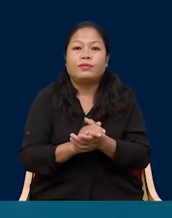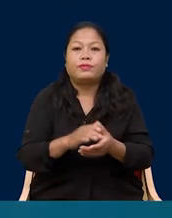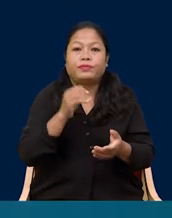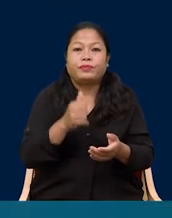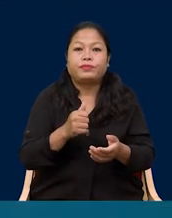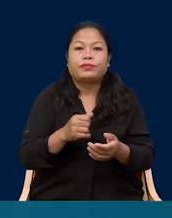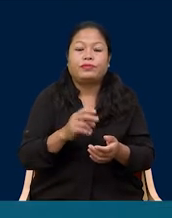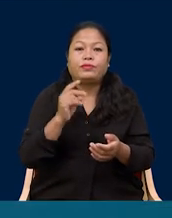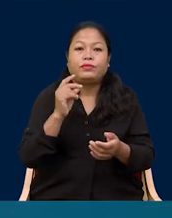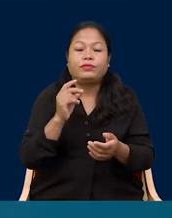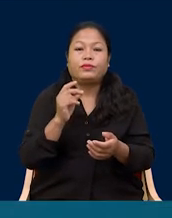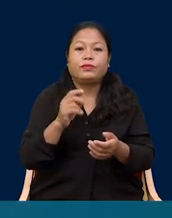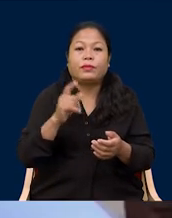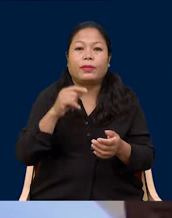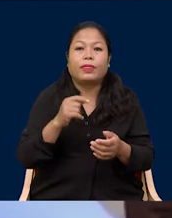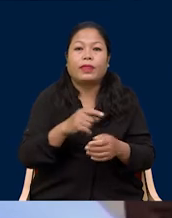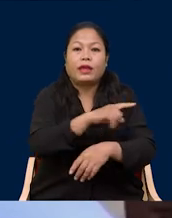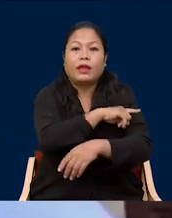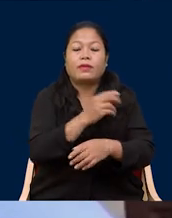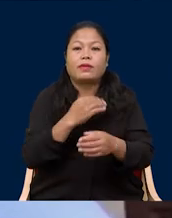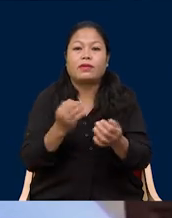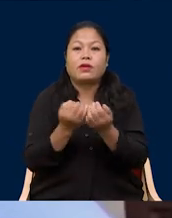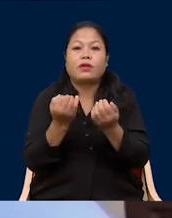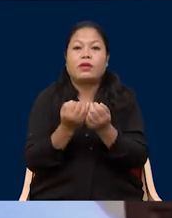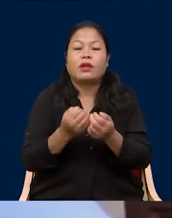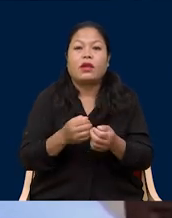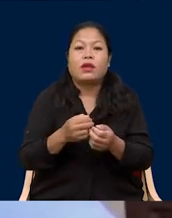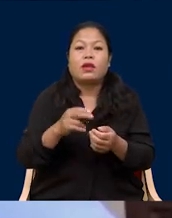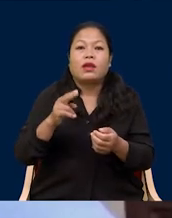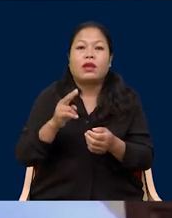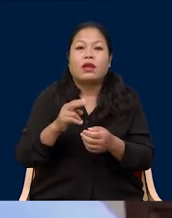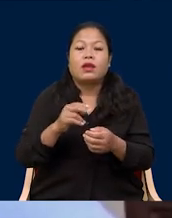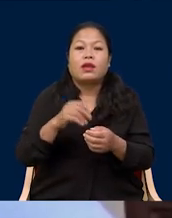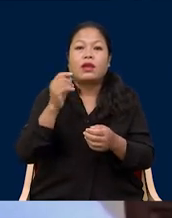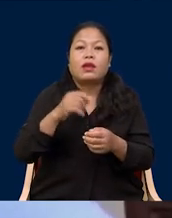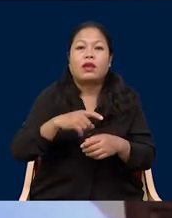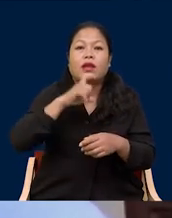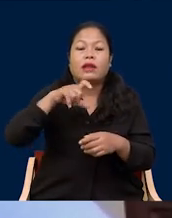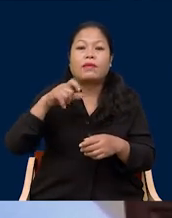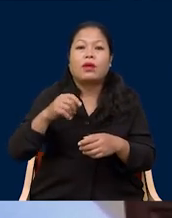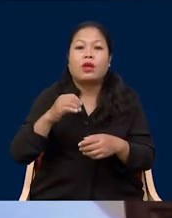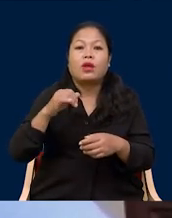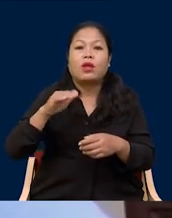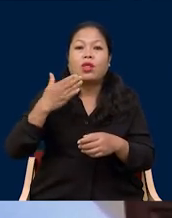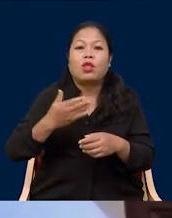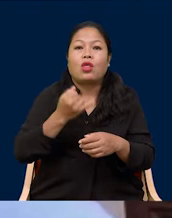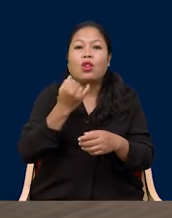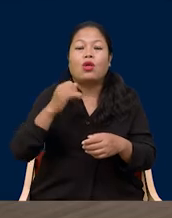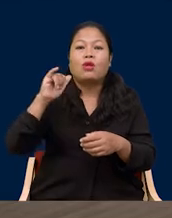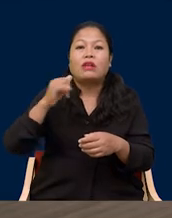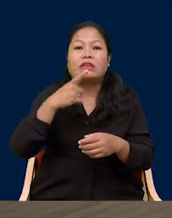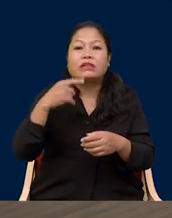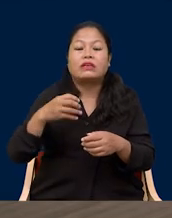सक्छौँ। अब त इलेक्ट्रिकल कुकिङमा हामी चाहिँ इन्डिभिजुअली चाहिँ स्विच गर्न सक्छौँ। एलपिजी अब नेपालमा चाहिँ लोड सेडिङ पनि अलिकति कम भइरहेको छ